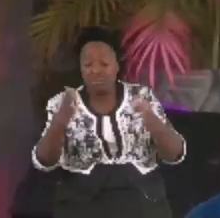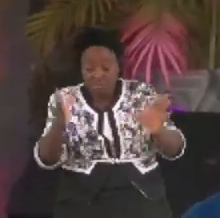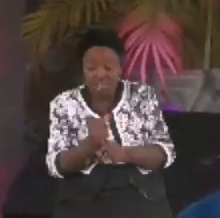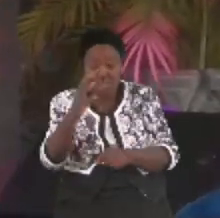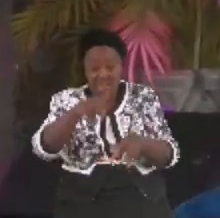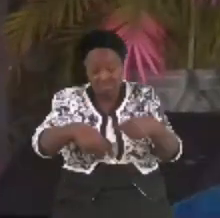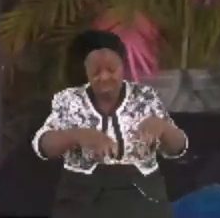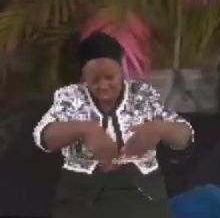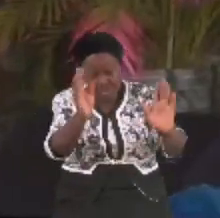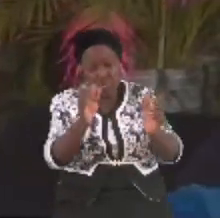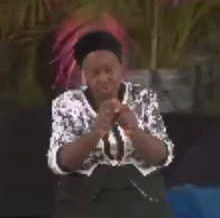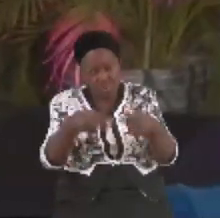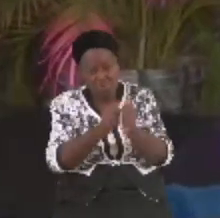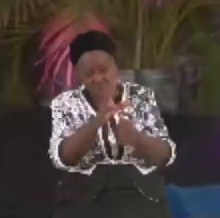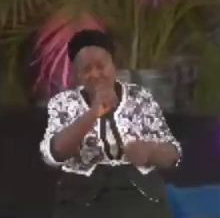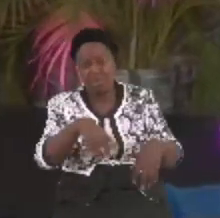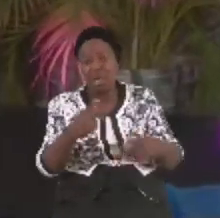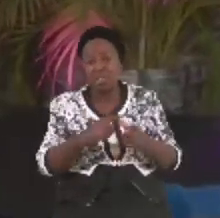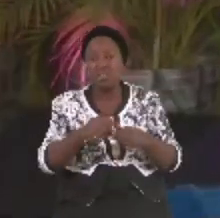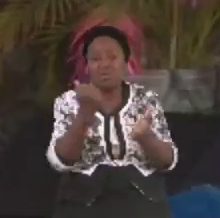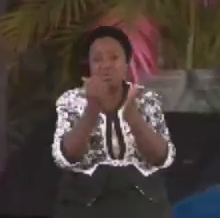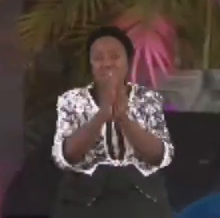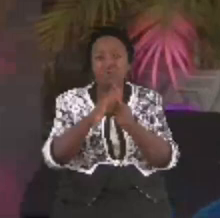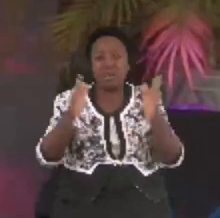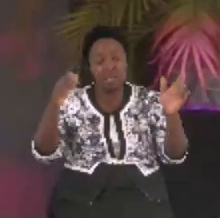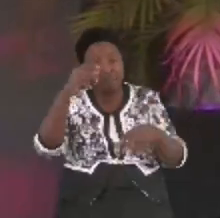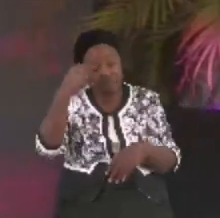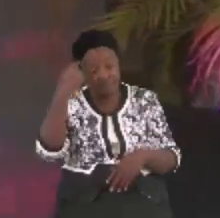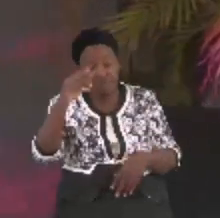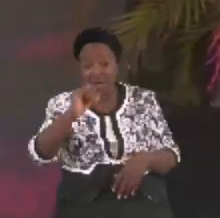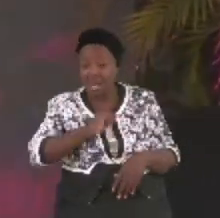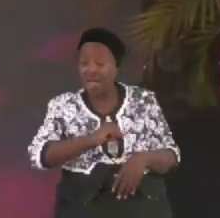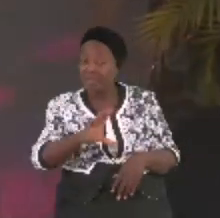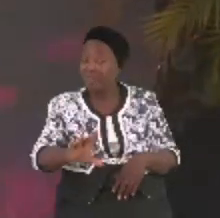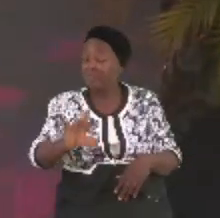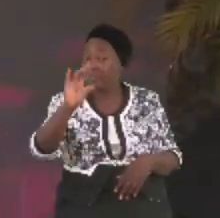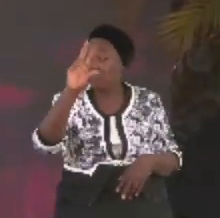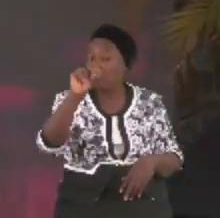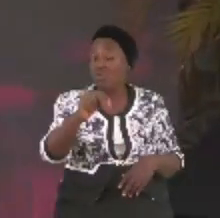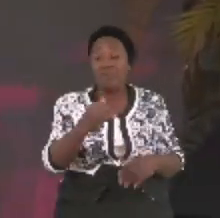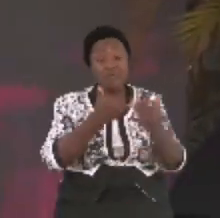crucifiez-le, car moi, je ne trouve point de crime en lui.